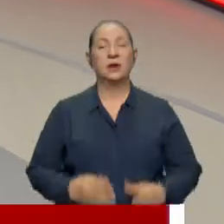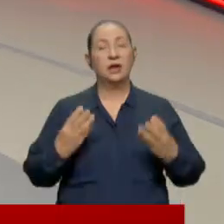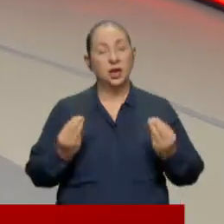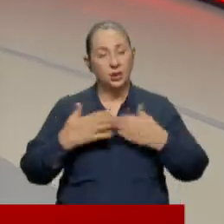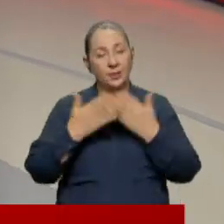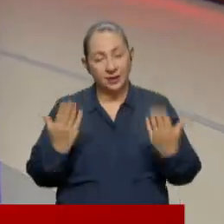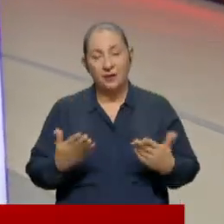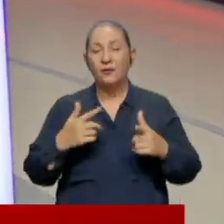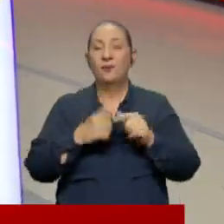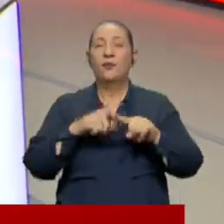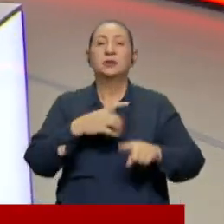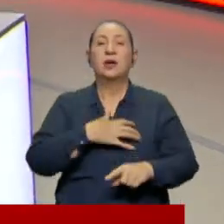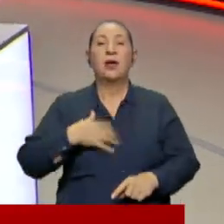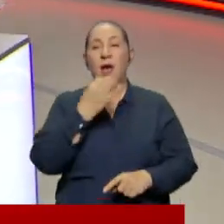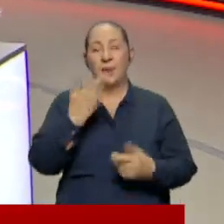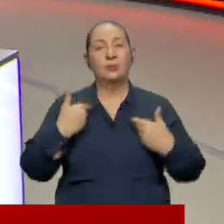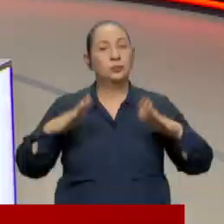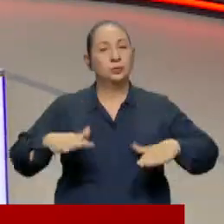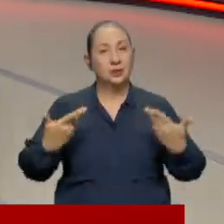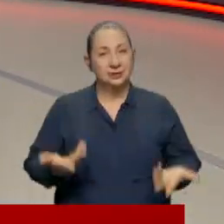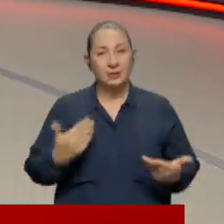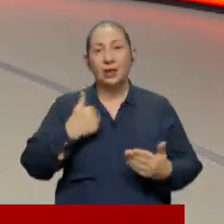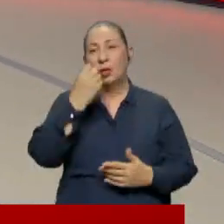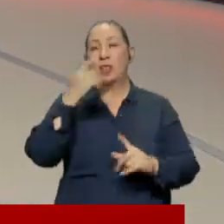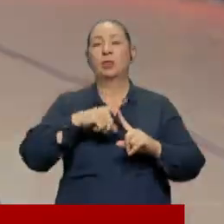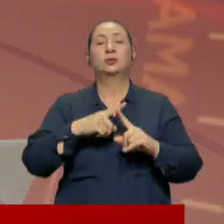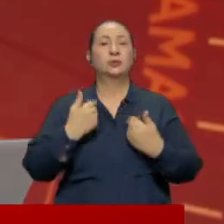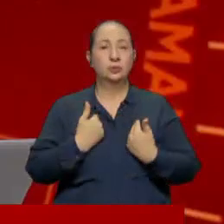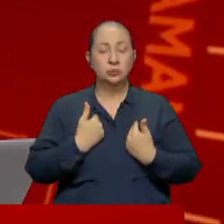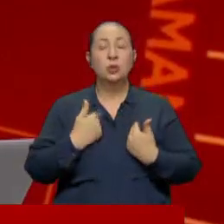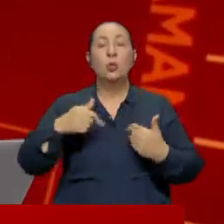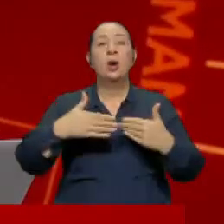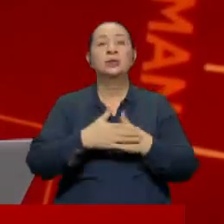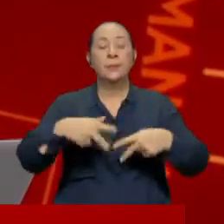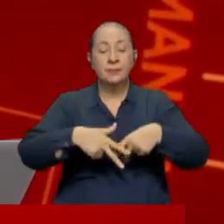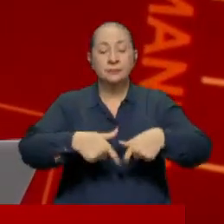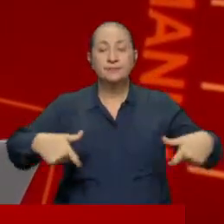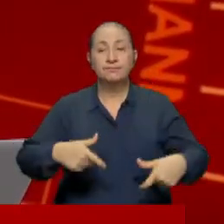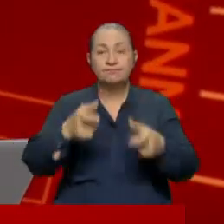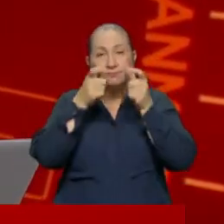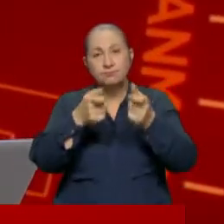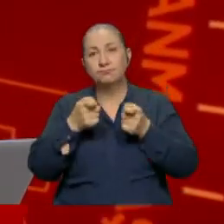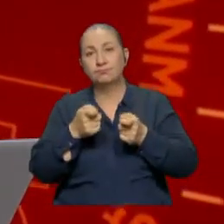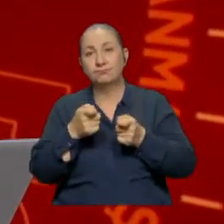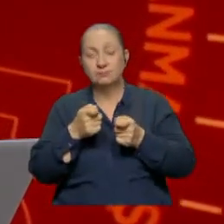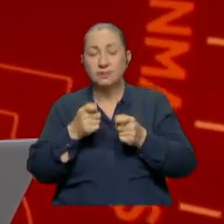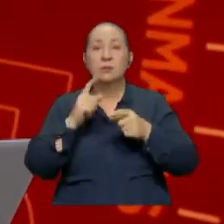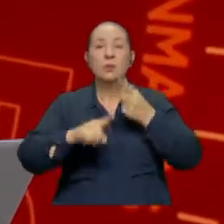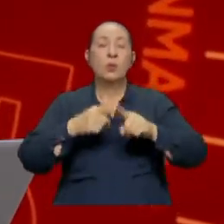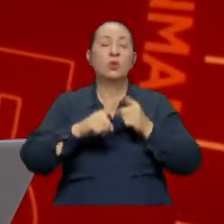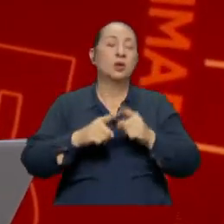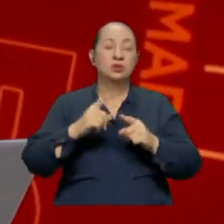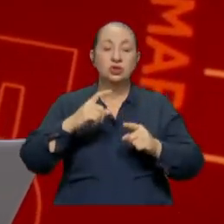Efendim iyi akşamlar. Fox Ana Haber Bülteni ile karşınızdayız. Ben Gülbin Tosun. Bu akşam etiketimiz dikkat çekti.